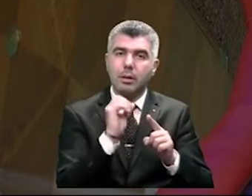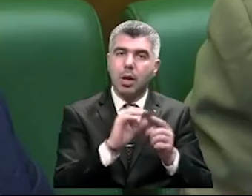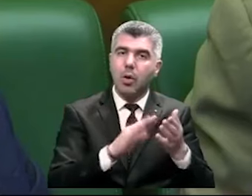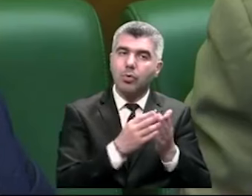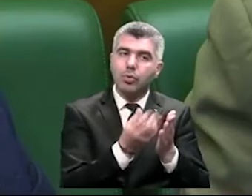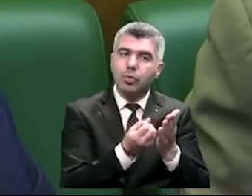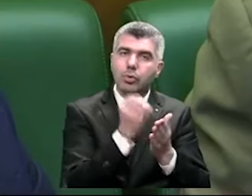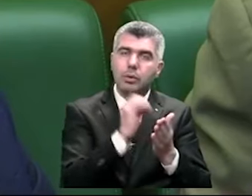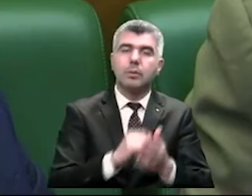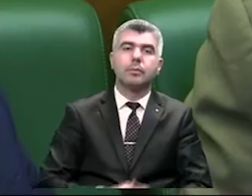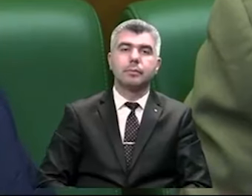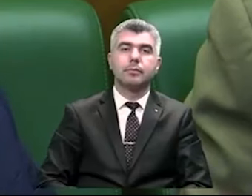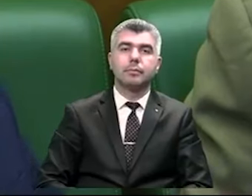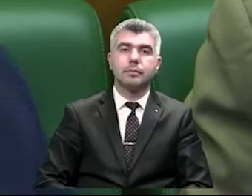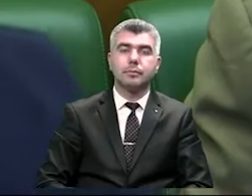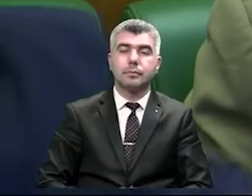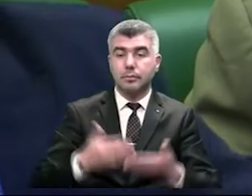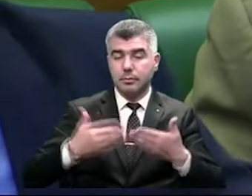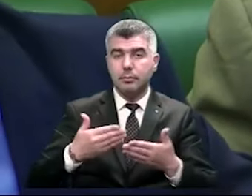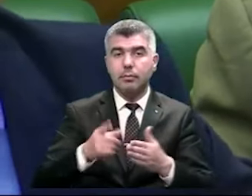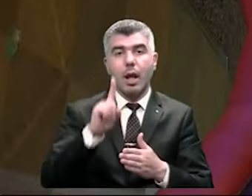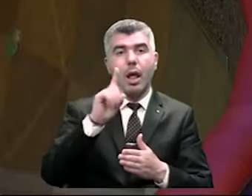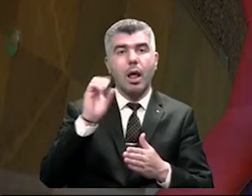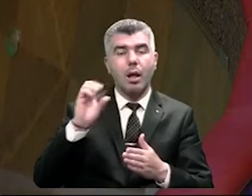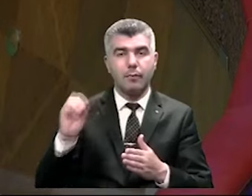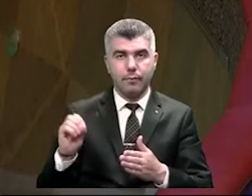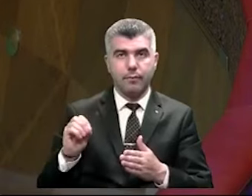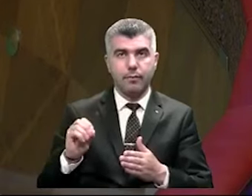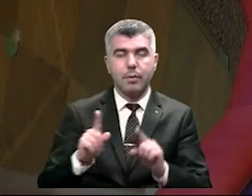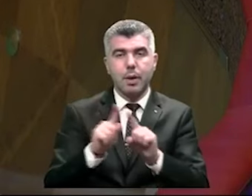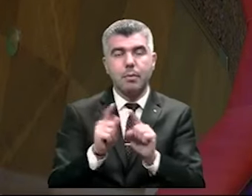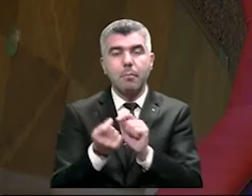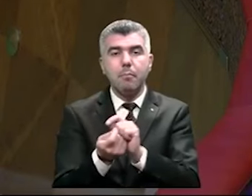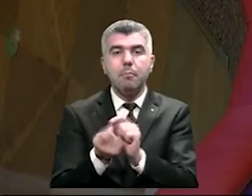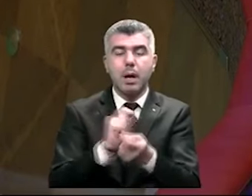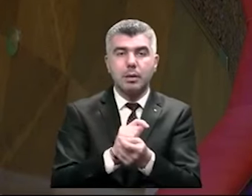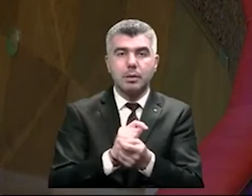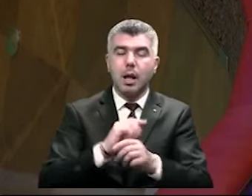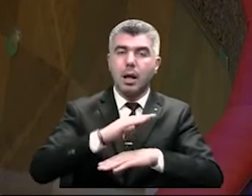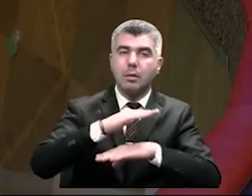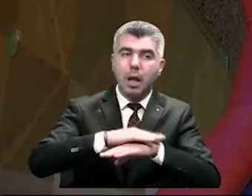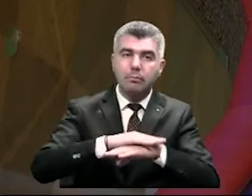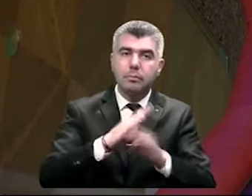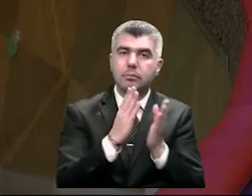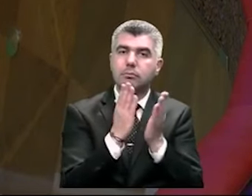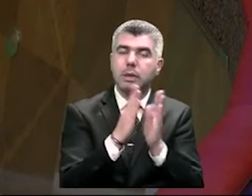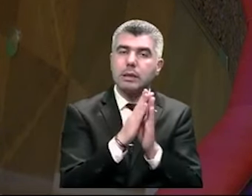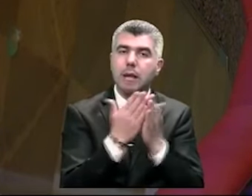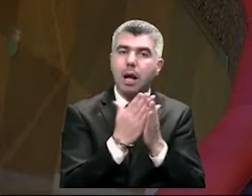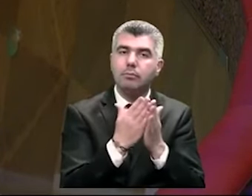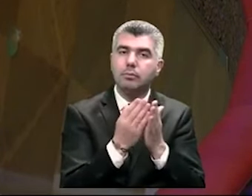ميت هذو ال ولكن غيرنا من وابط البيداغوجيا باش نرفع من